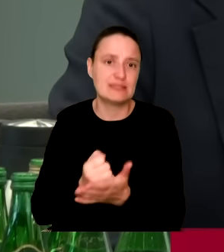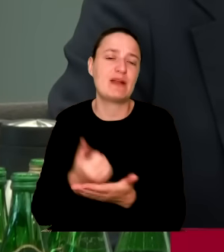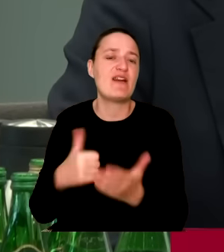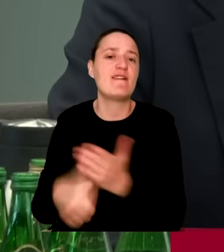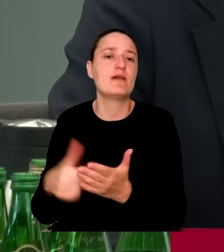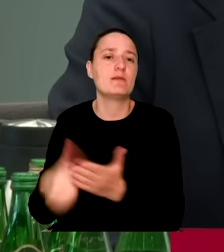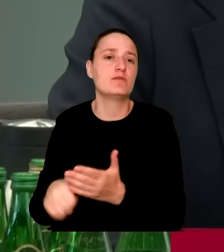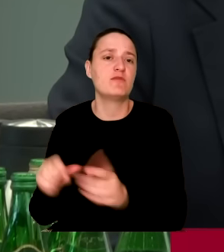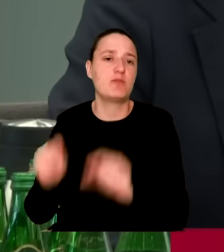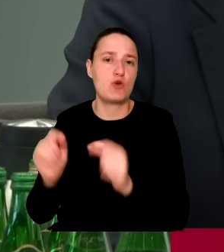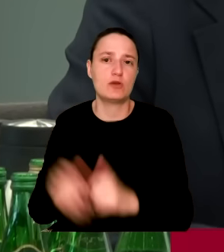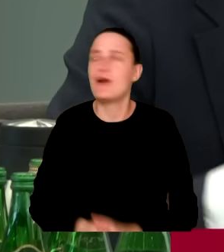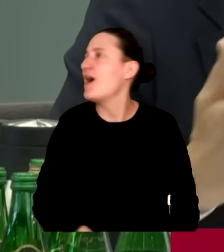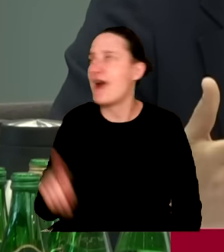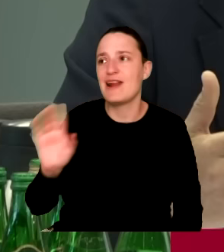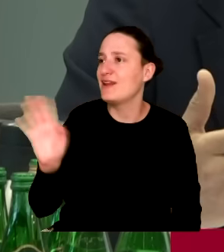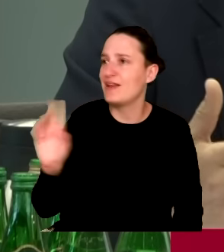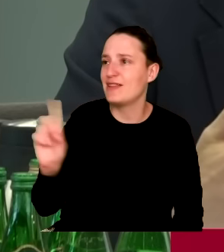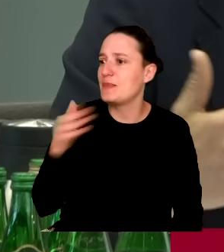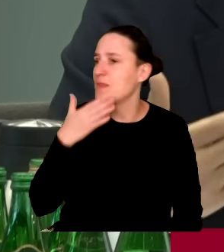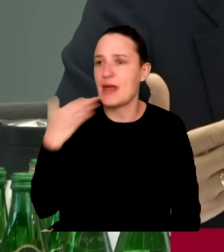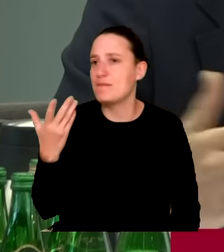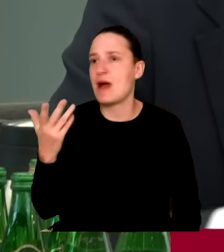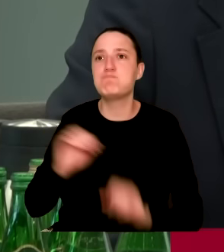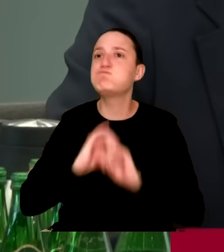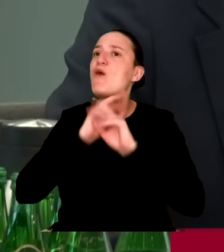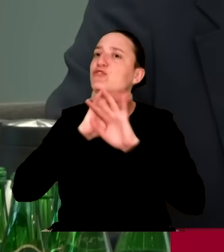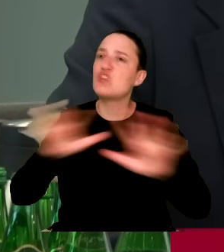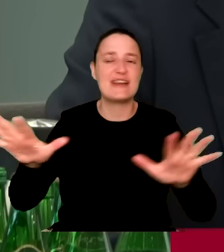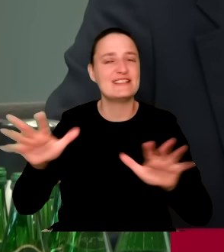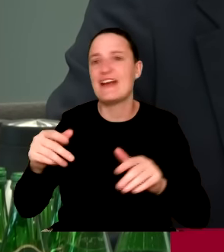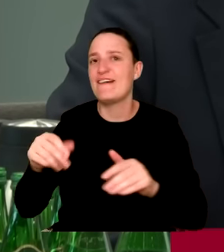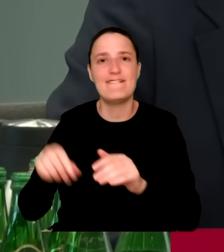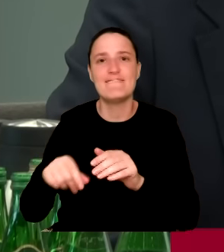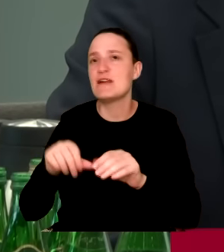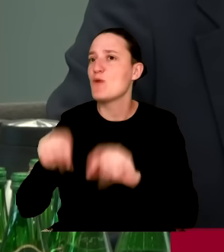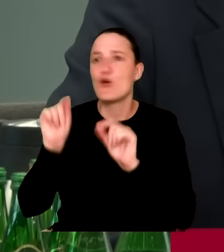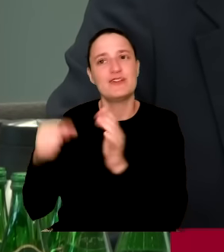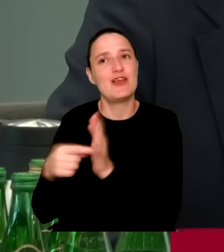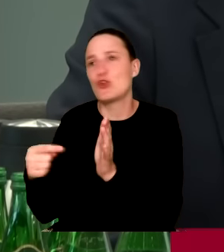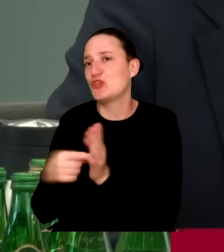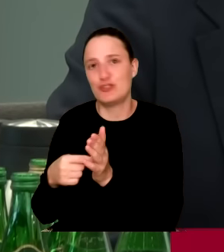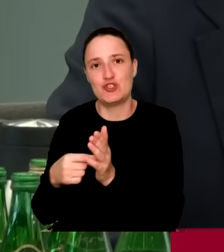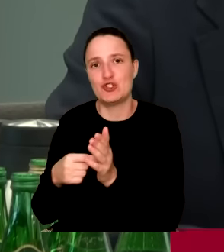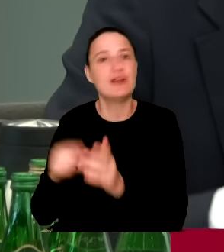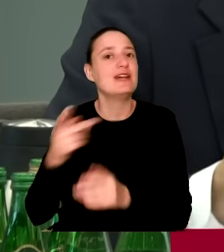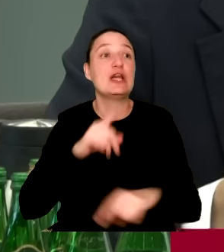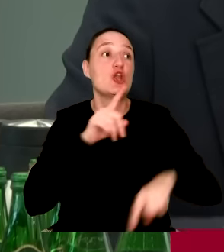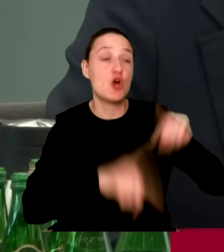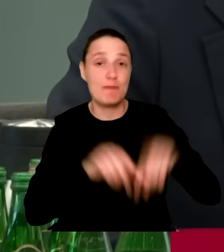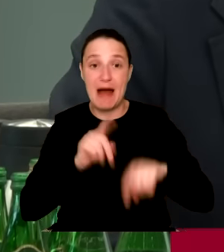nie nie są to wybory w trybie powszechności z wyłączeniem uczestnictwa normalnego w